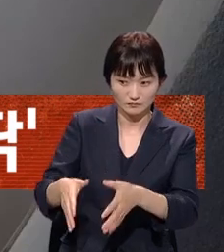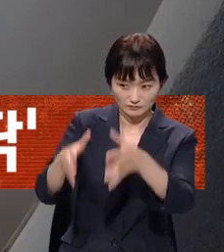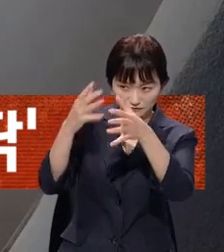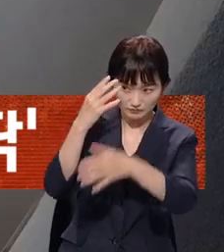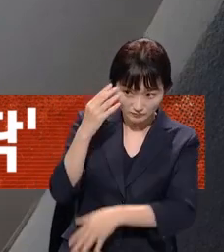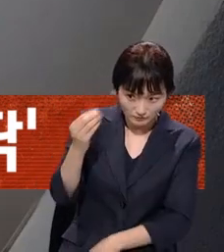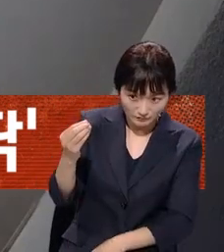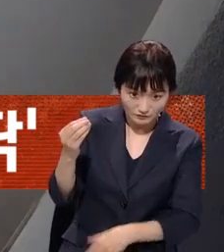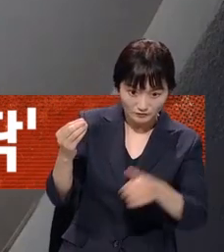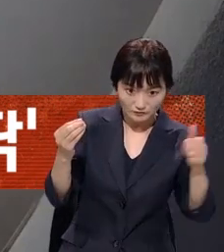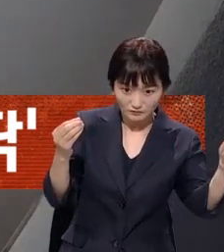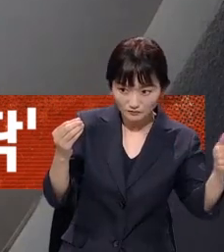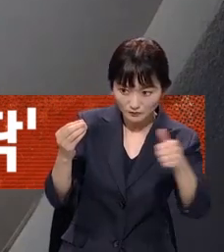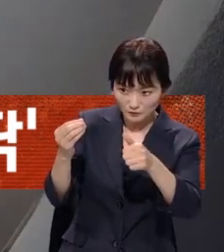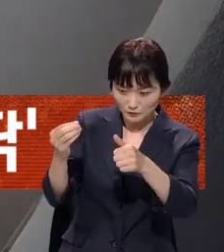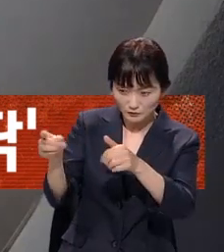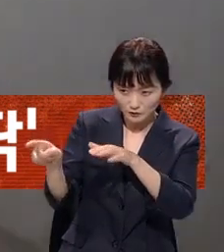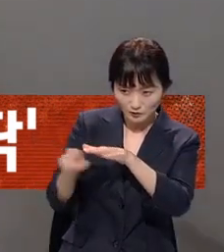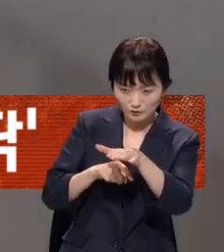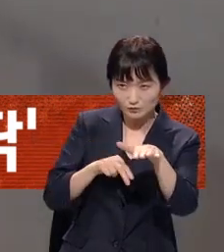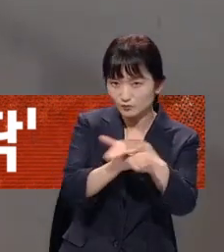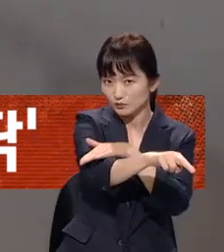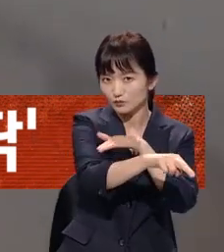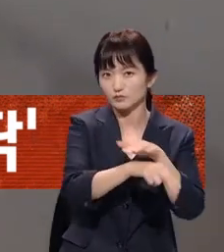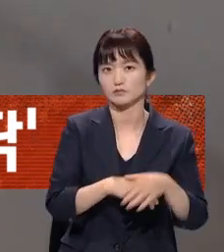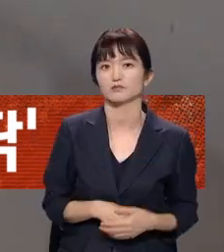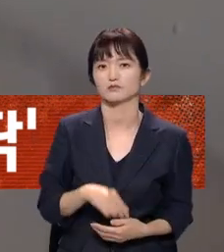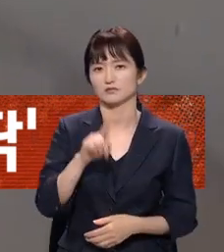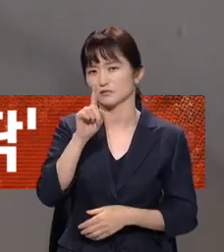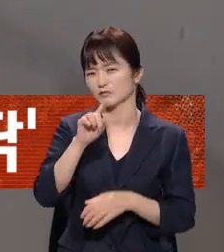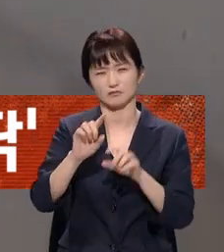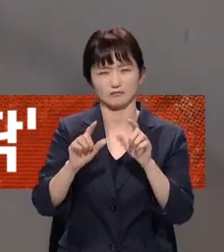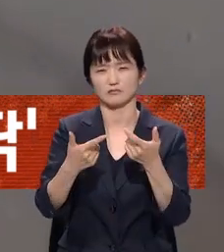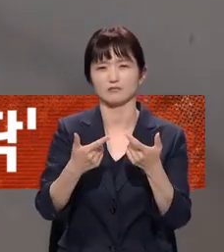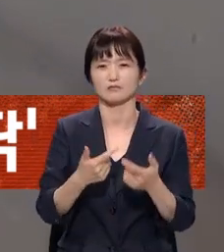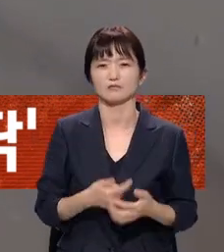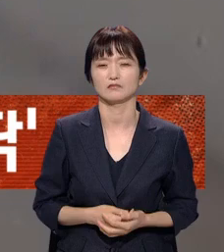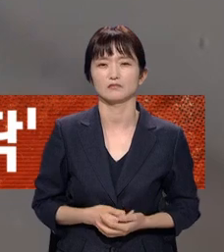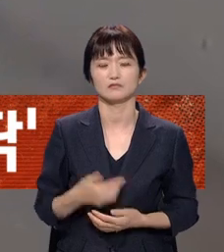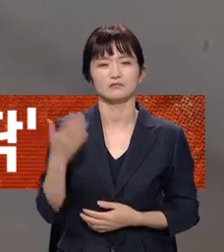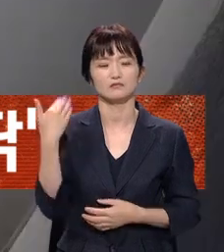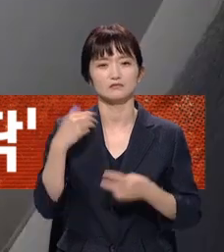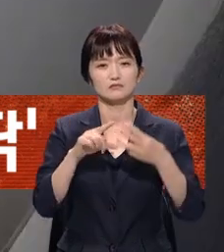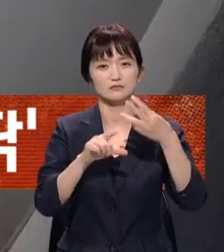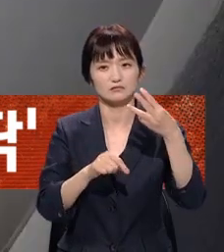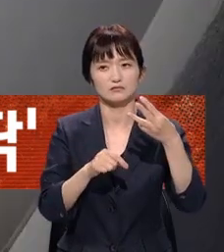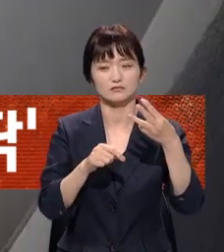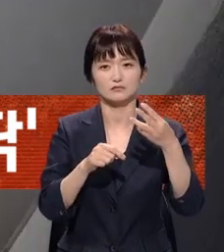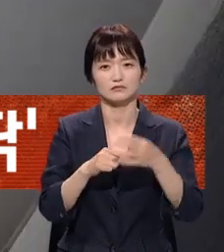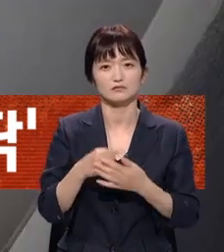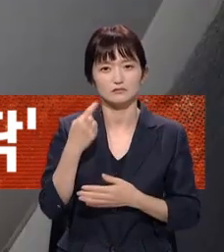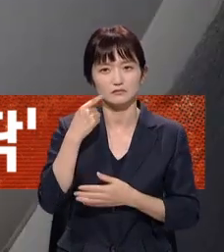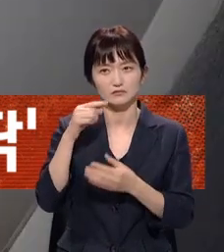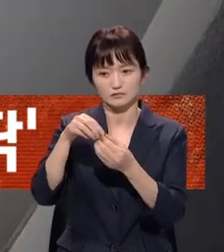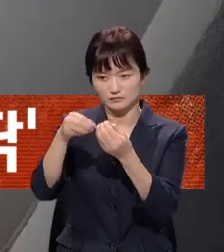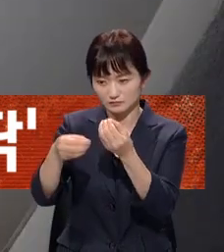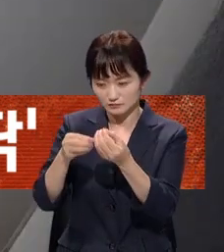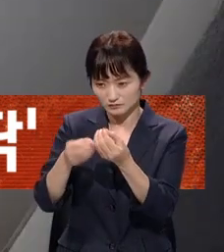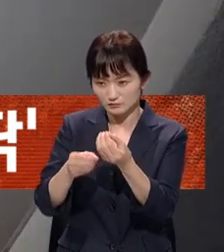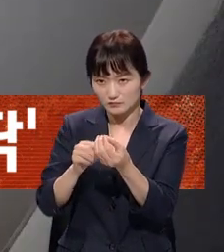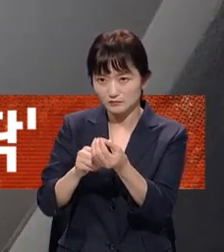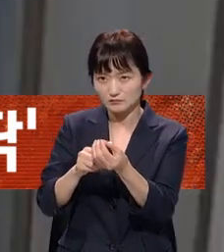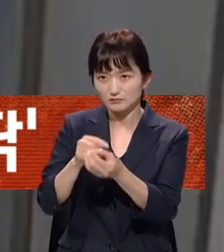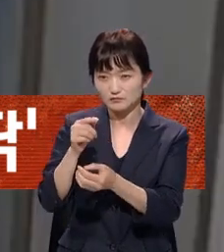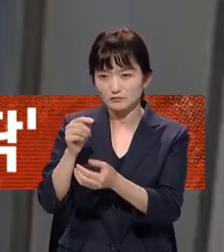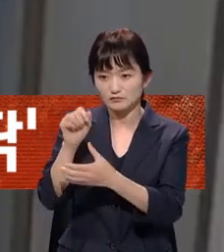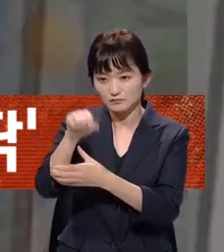중에 남성이 저렇게 훔쳐서 달아난 겁니다 그런데 이게 한두 번 있었던 일이 아니라고 합니다 지난 3월까지만 해도 오렌지 나무에 오렌지가 8개나